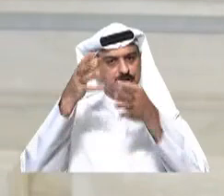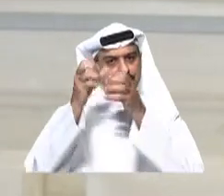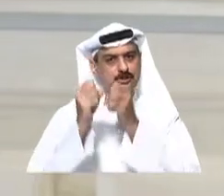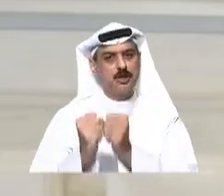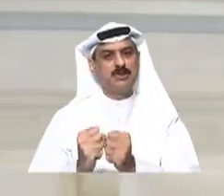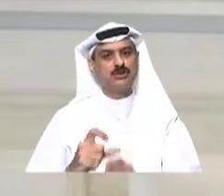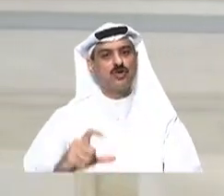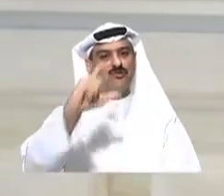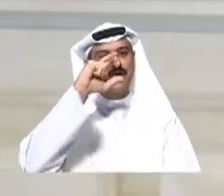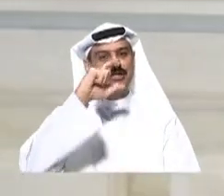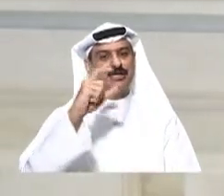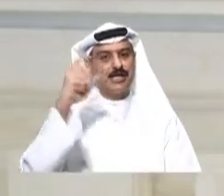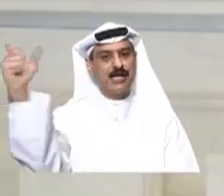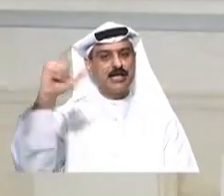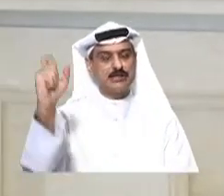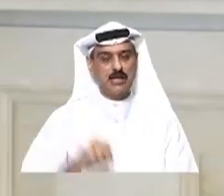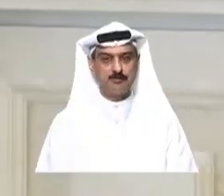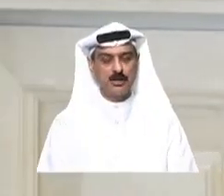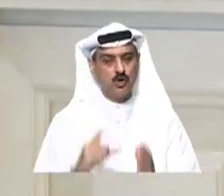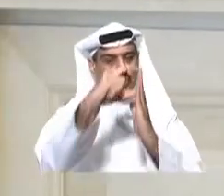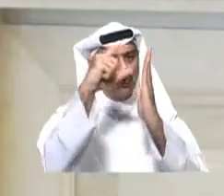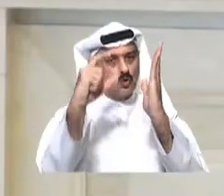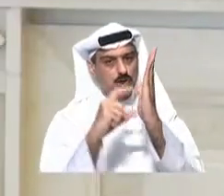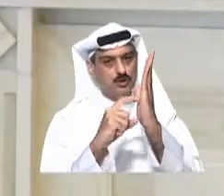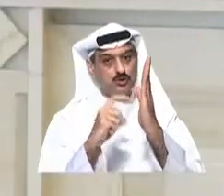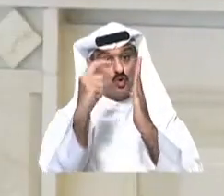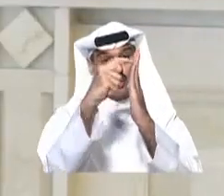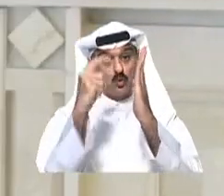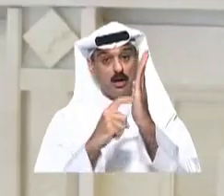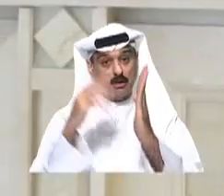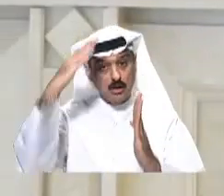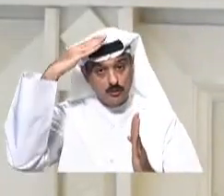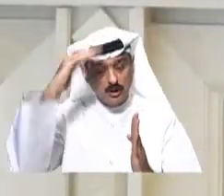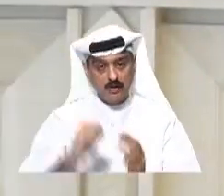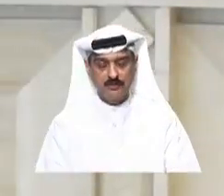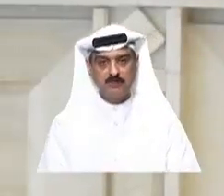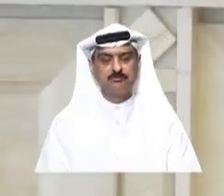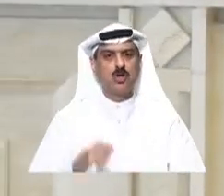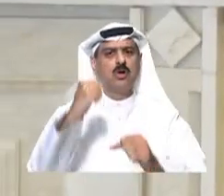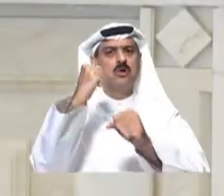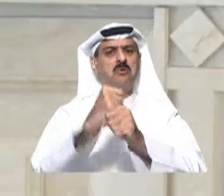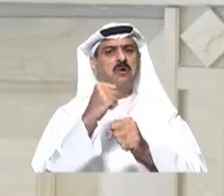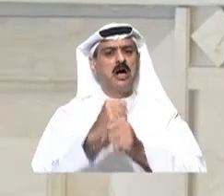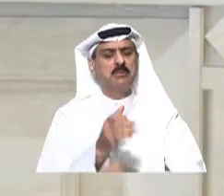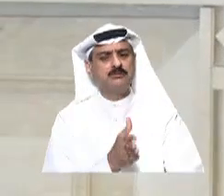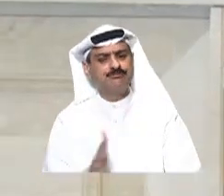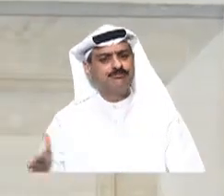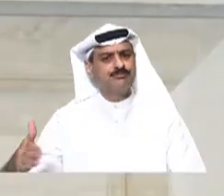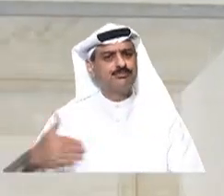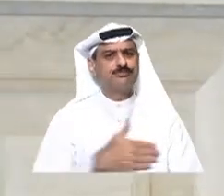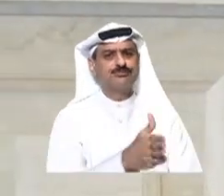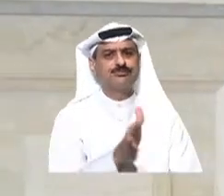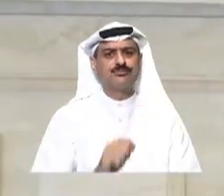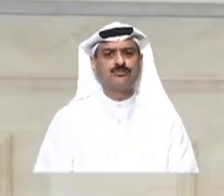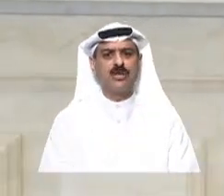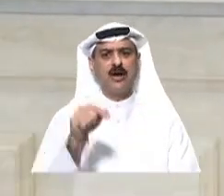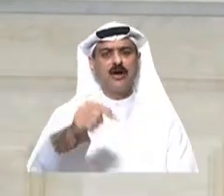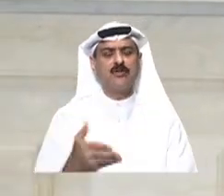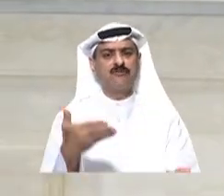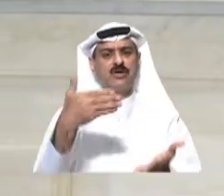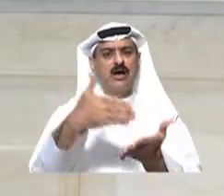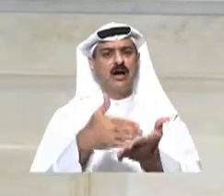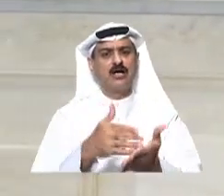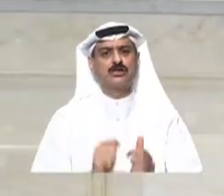الحنيف وبالدستور واحترام سيادة القانون وعدم ممارسة تصرفات وأعمال تتعارض مع